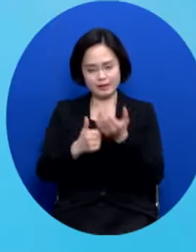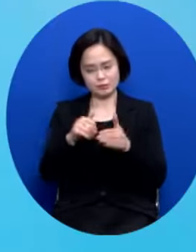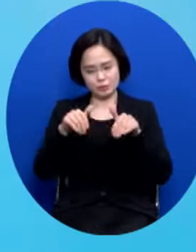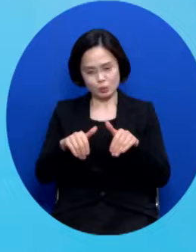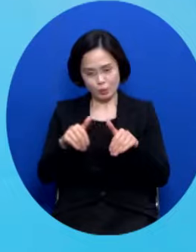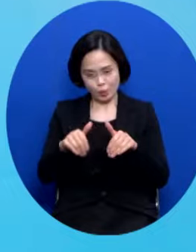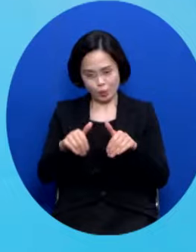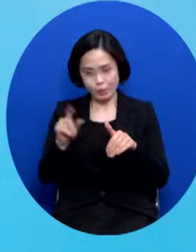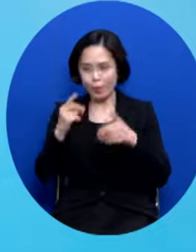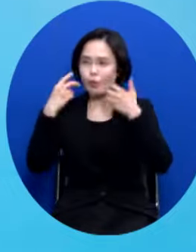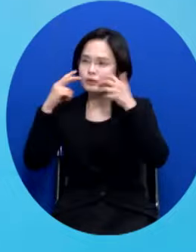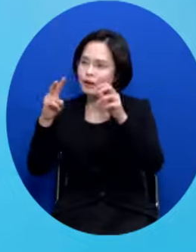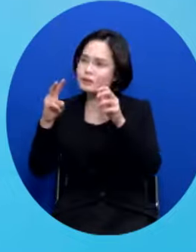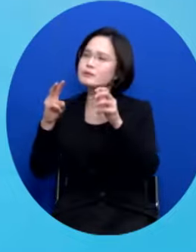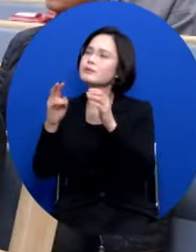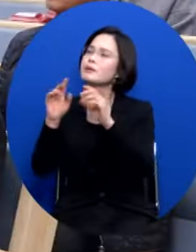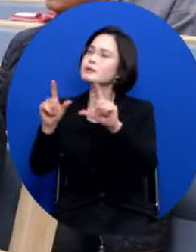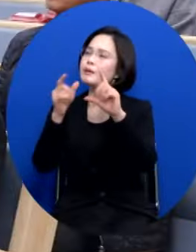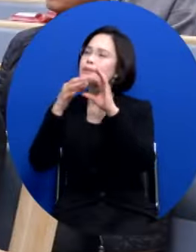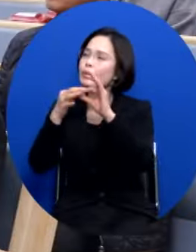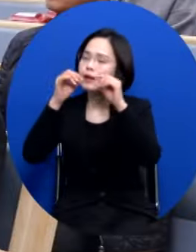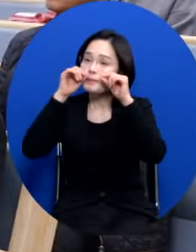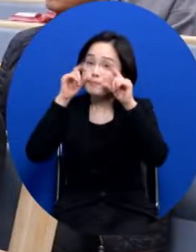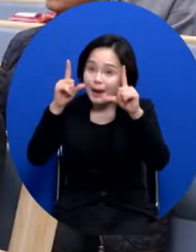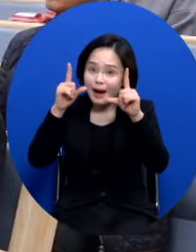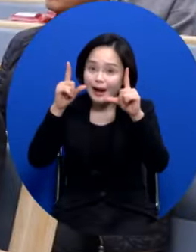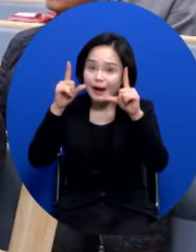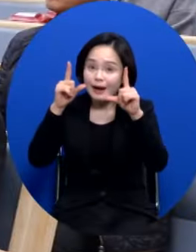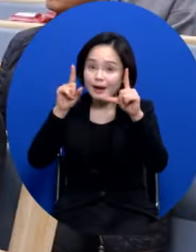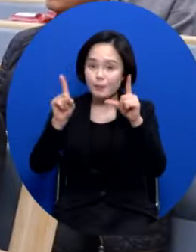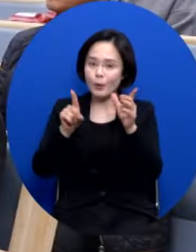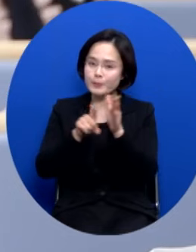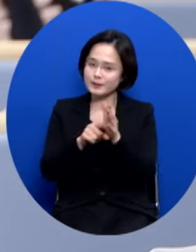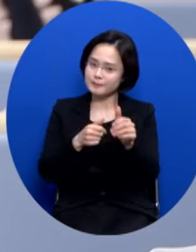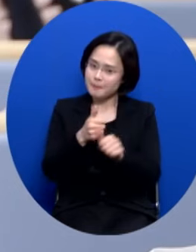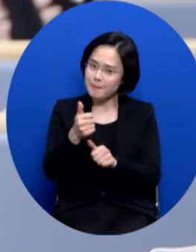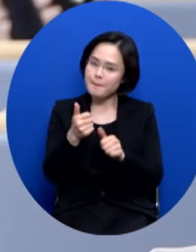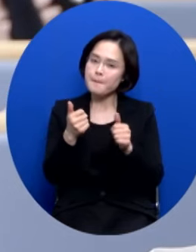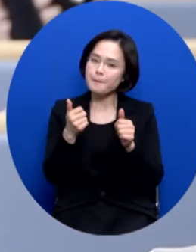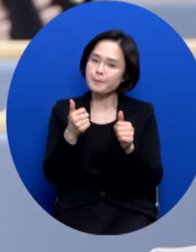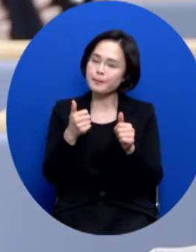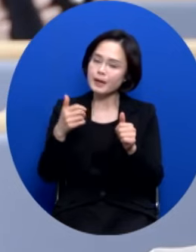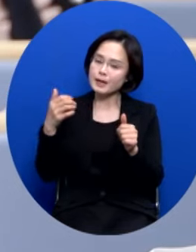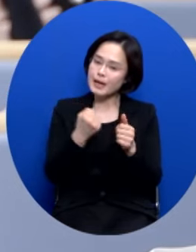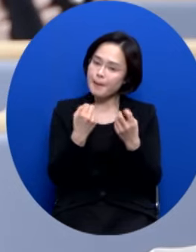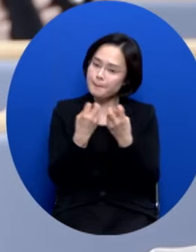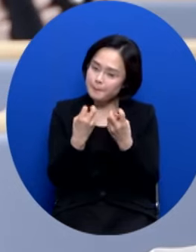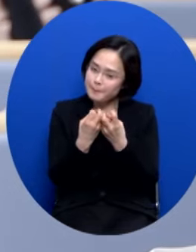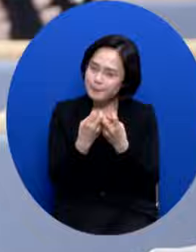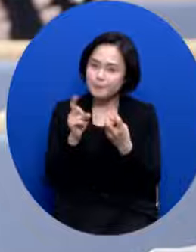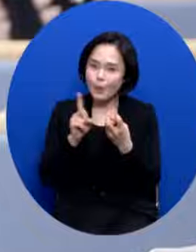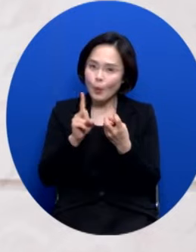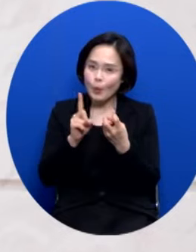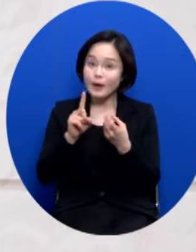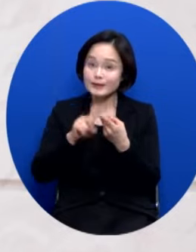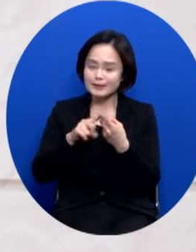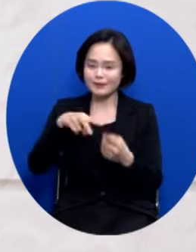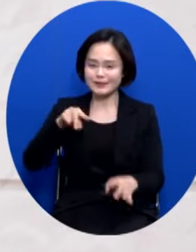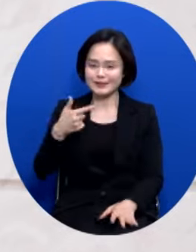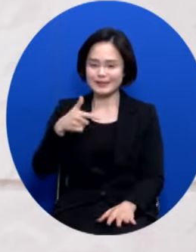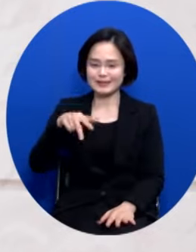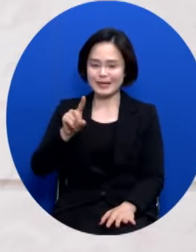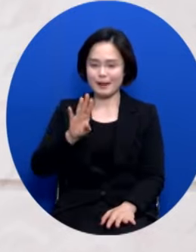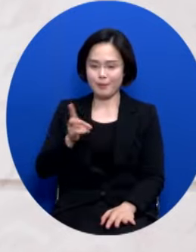깨달은 믿음과 축복, 승리의 법칙을 신자병법이란 주제로 정리해 다섯 차례에 걸쳐 말씀을 전했습니다.